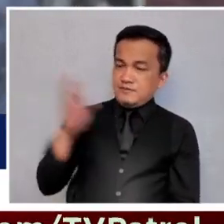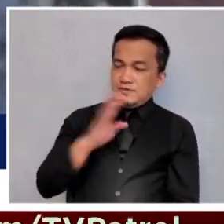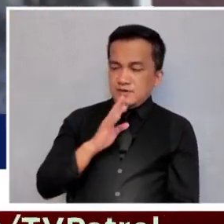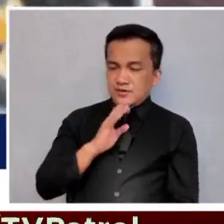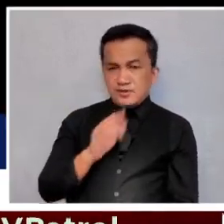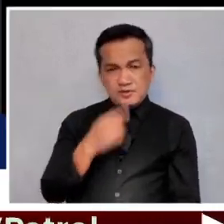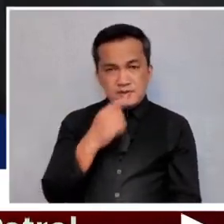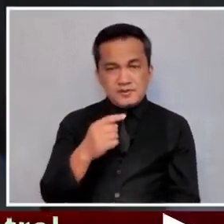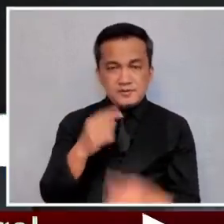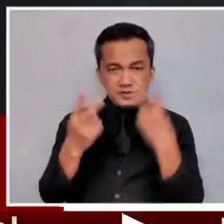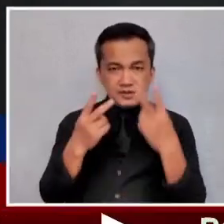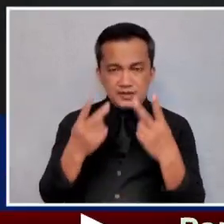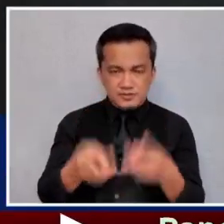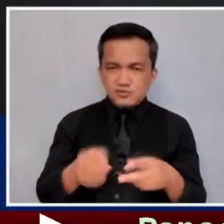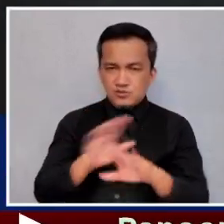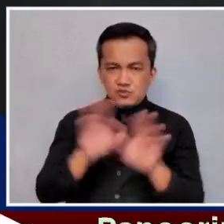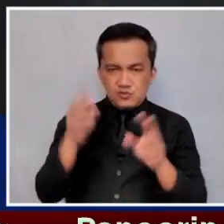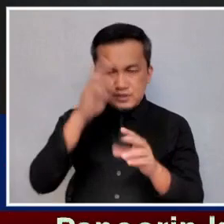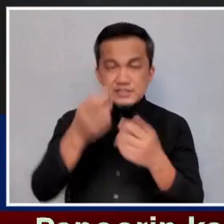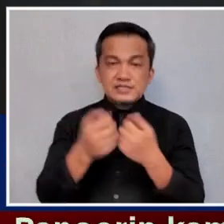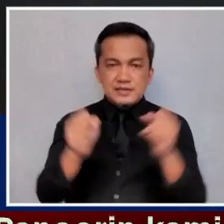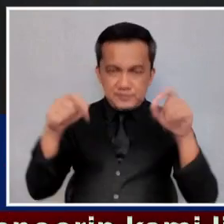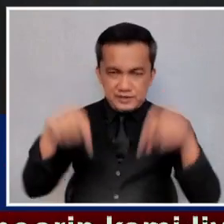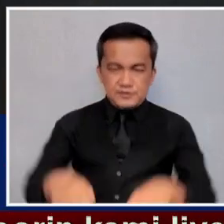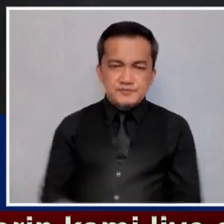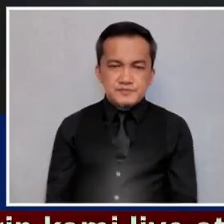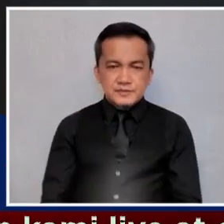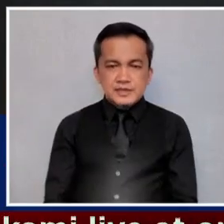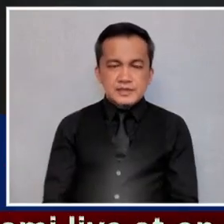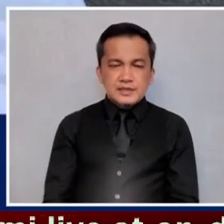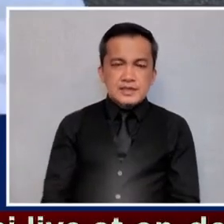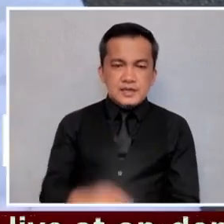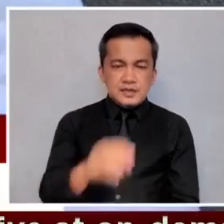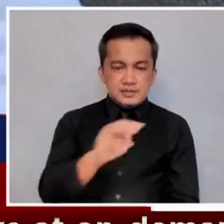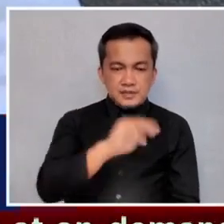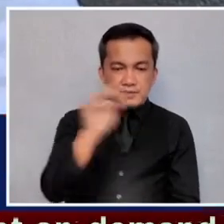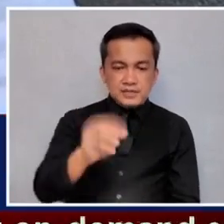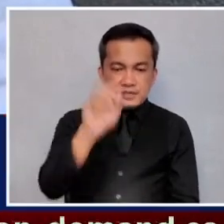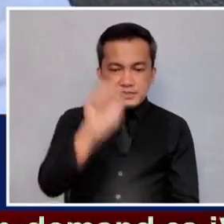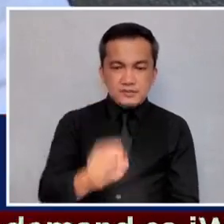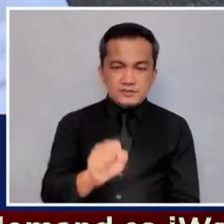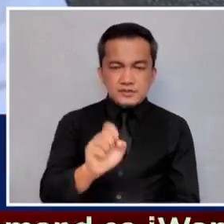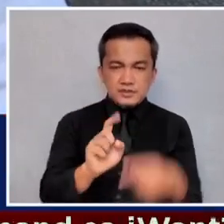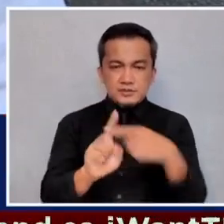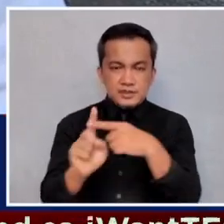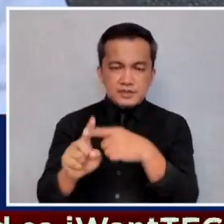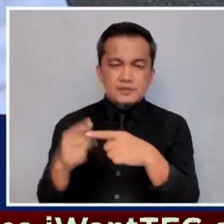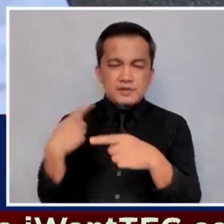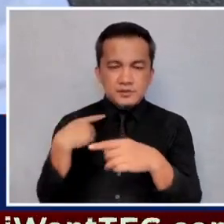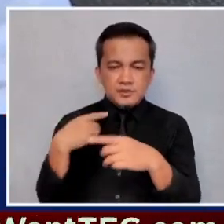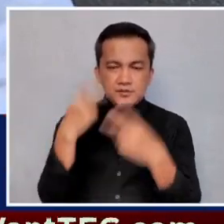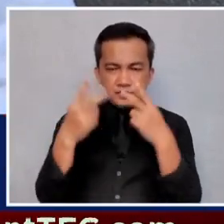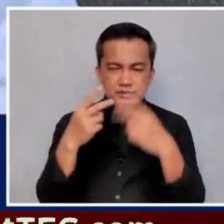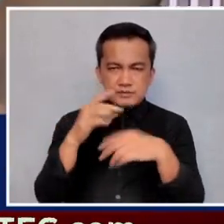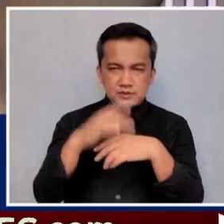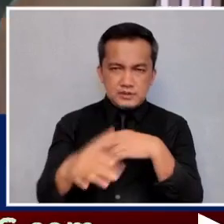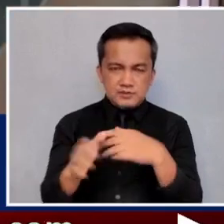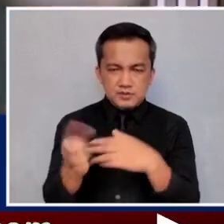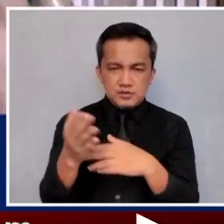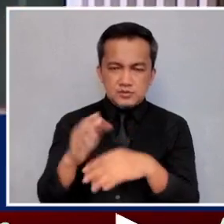po kayo dito. Sa Manila South Cemetery, may mga bumibisita na rin kahit madaling araw para makaiwas sa maraming